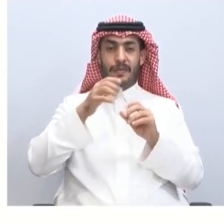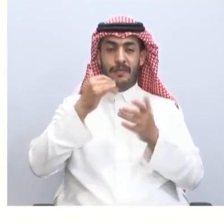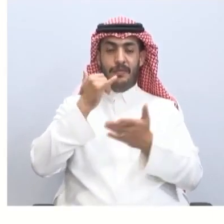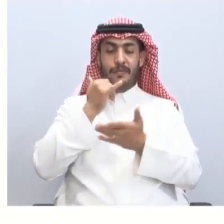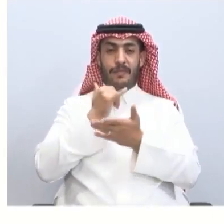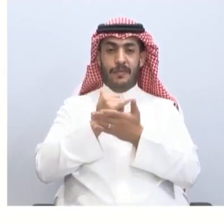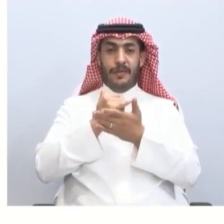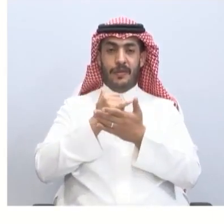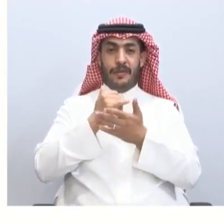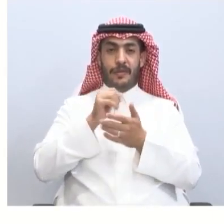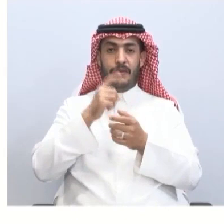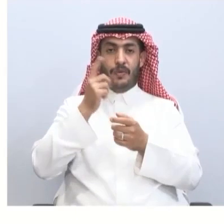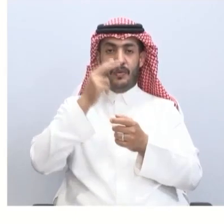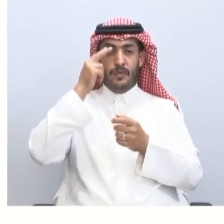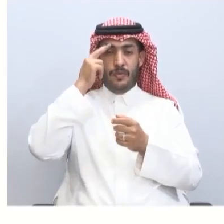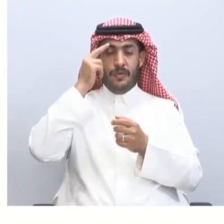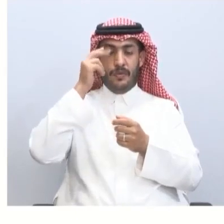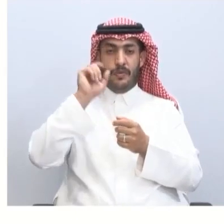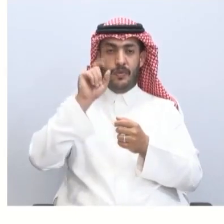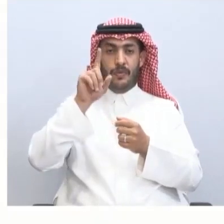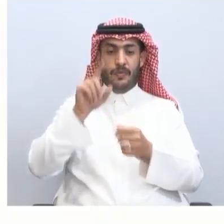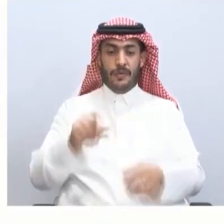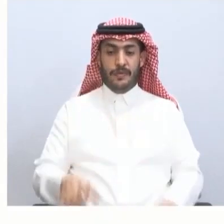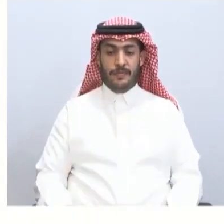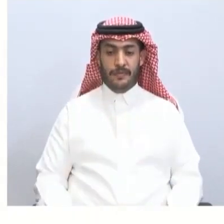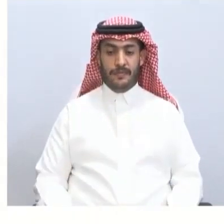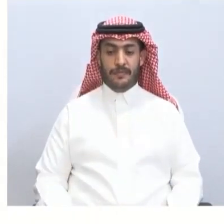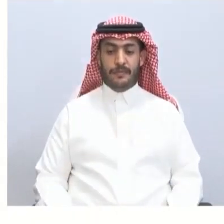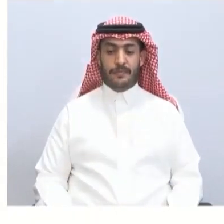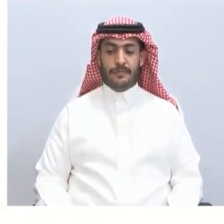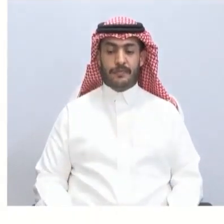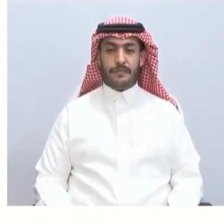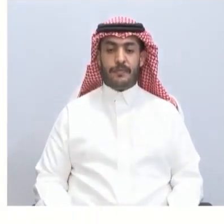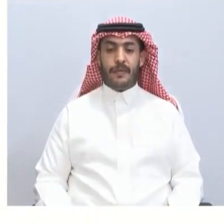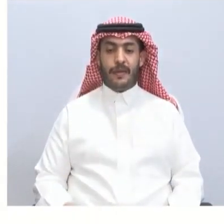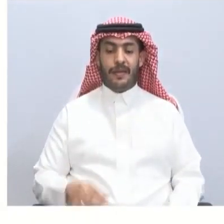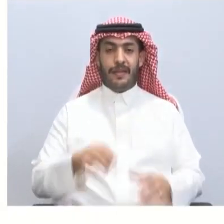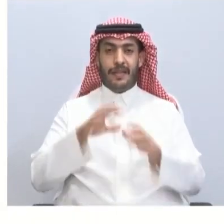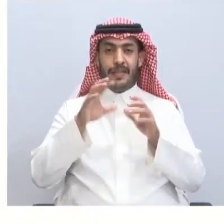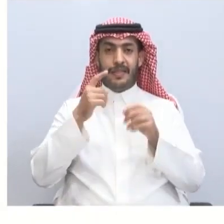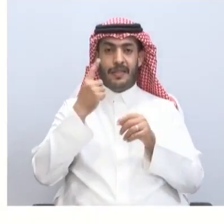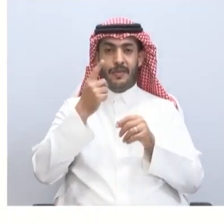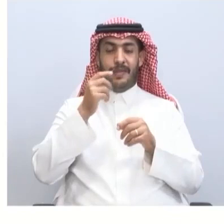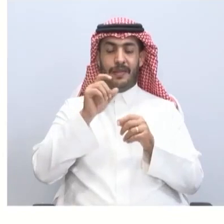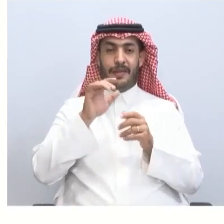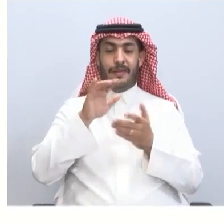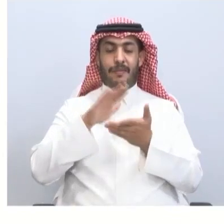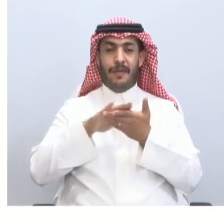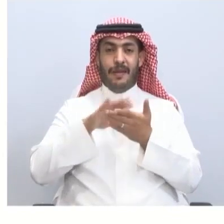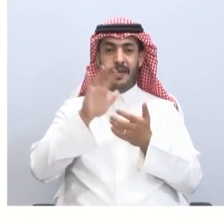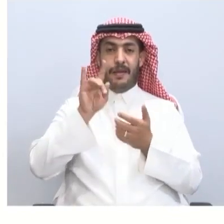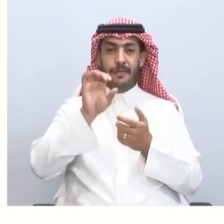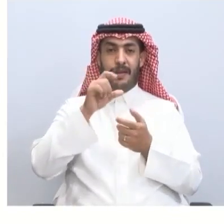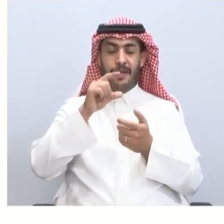ظل الدوله السعوديه الاولى توحيد البلاد كما ذكرنا ابنائي وبناتي